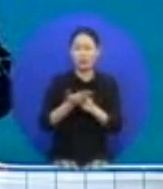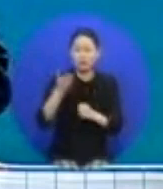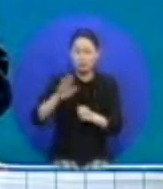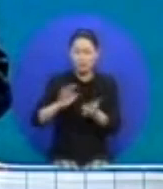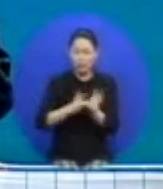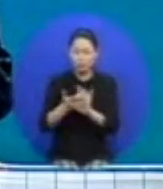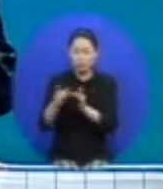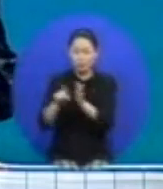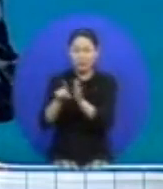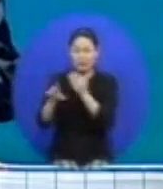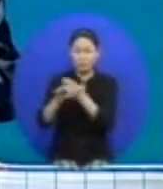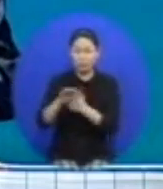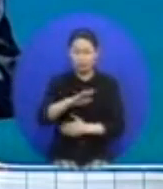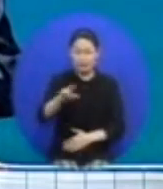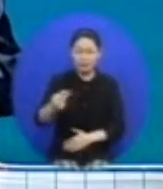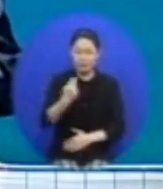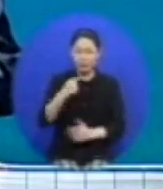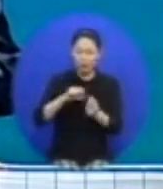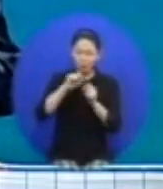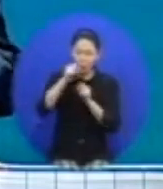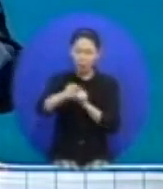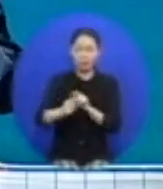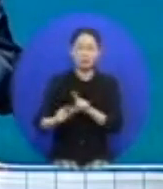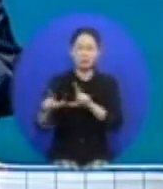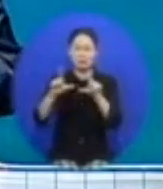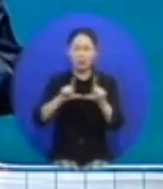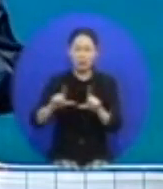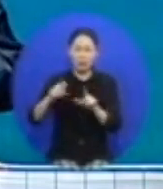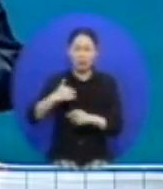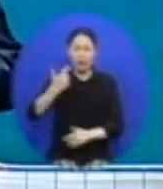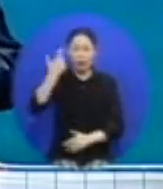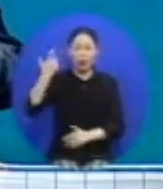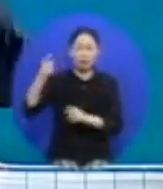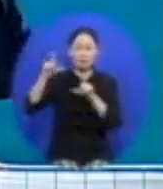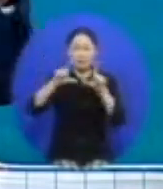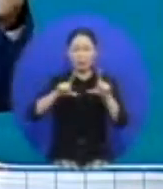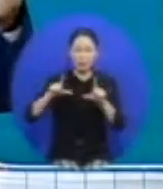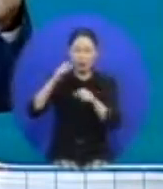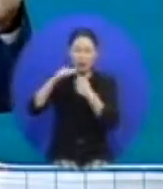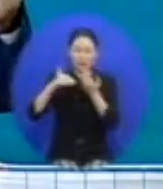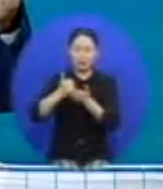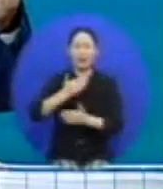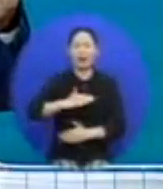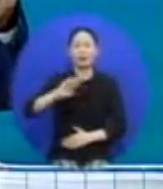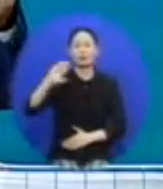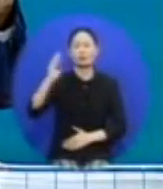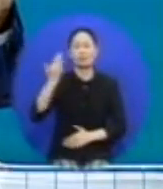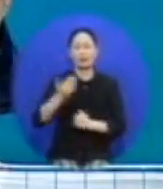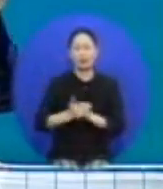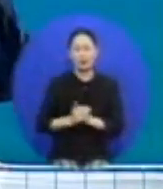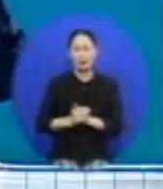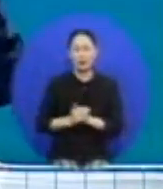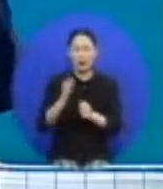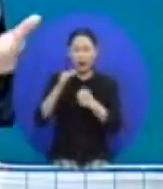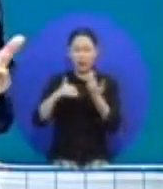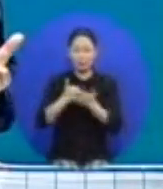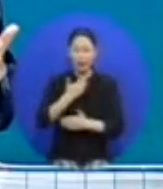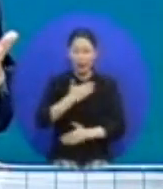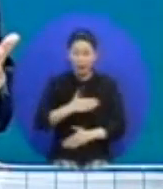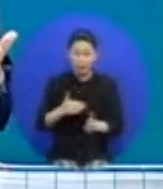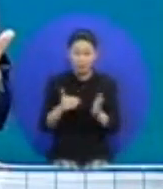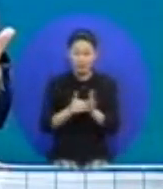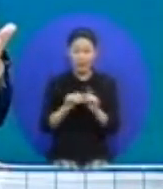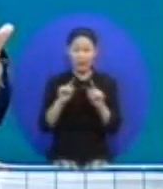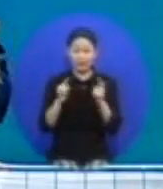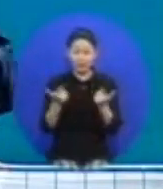우리 생명이 영혼이 살고 내 영이 살고 하나님을 알게 됩니다 그자 하나님을 아는 정도가